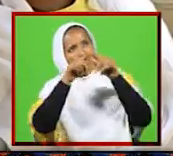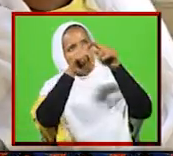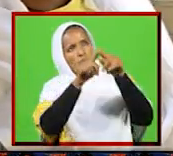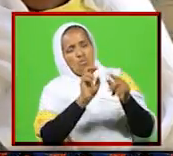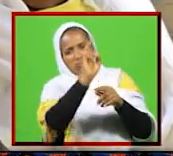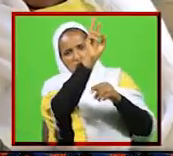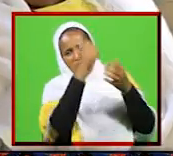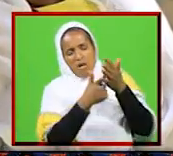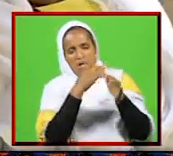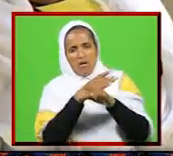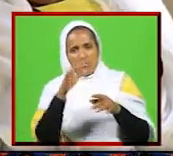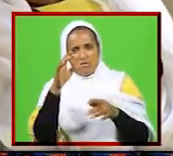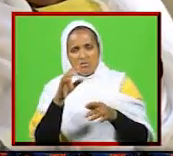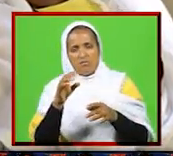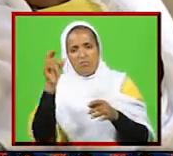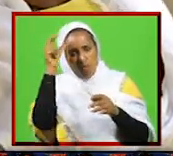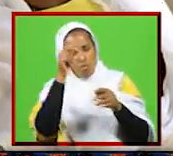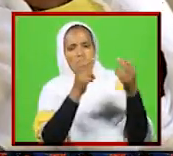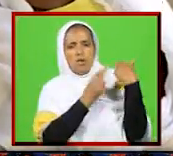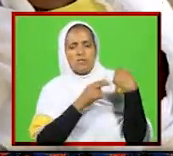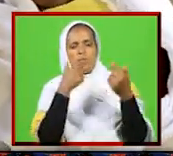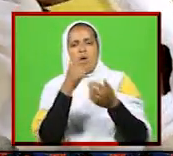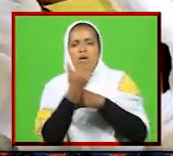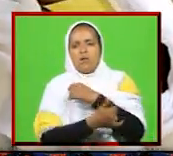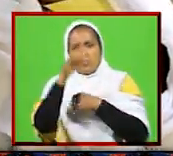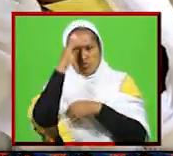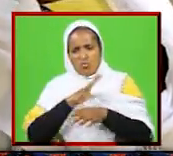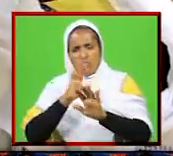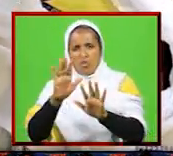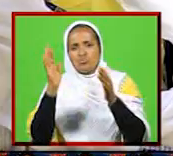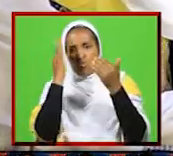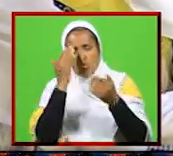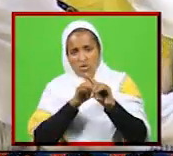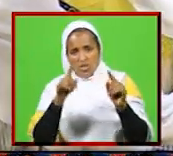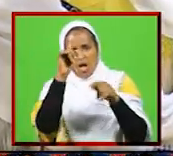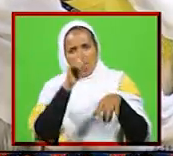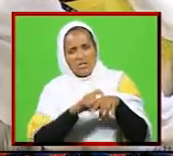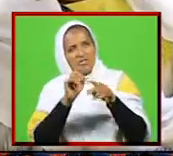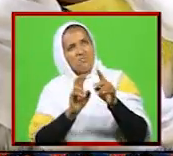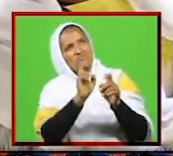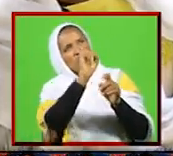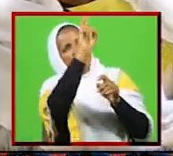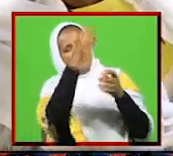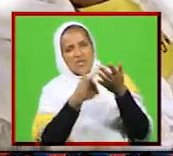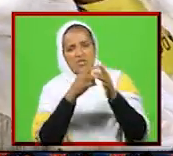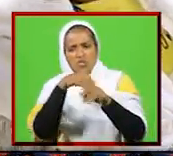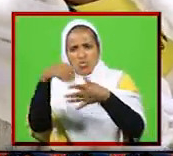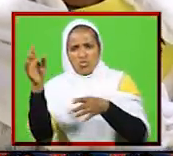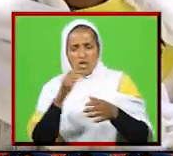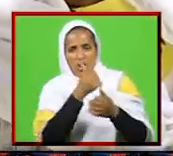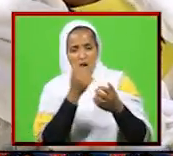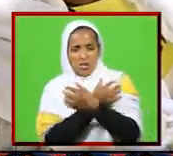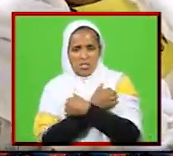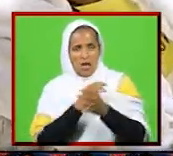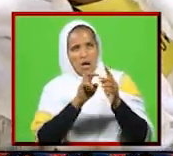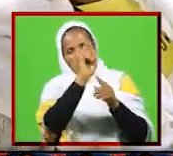ናት። እንግዲህ ሰው የበቅሎ ባለቤት ማን እንደሆነ የሀገሩ ሰዎች ያውቃሉ። ግን አንድ ጊዜ ወጥታለች ይባላል። ከዛ ውጭ